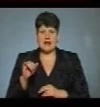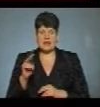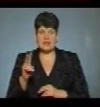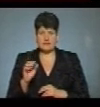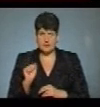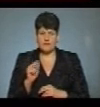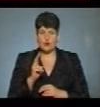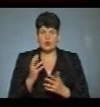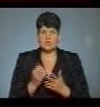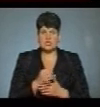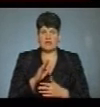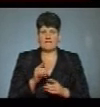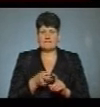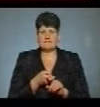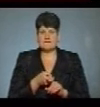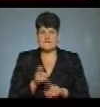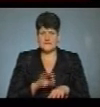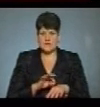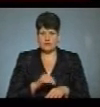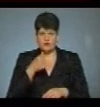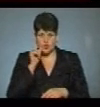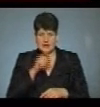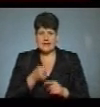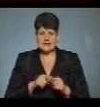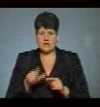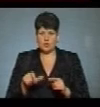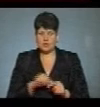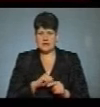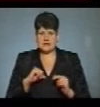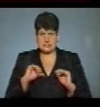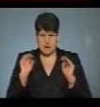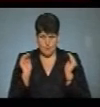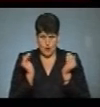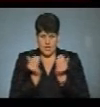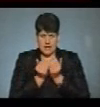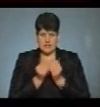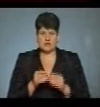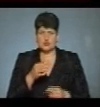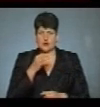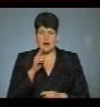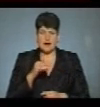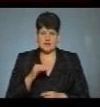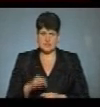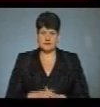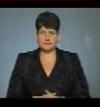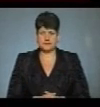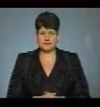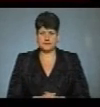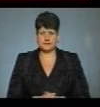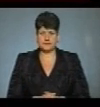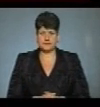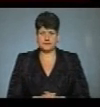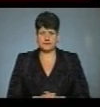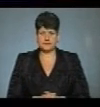коронавірус виявили вчора. Ці люди на самоізоляції. Про це розповів лікар-епідеміолог обласного лабораторного центру Володимир